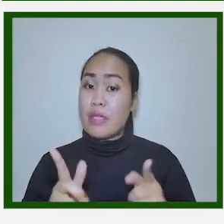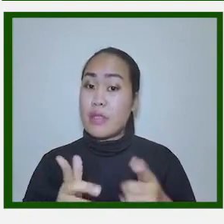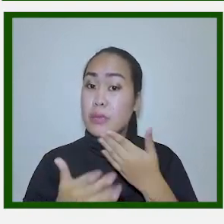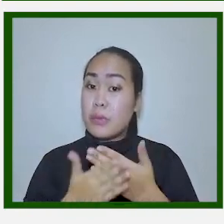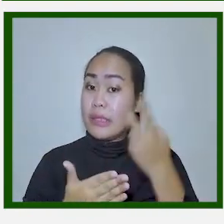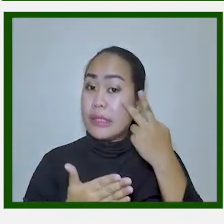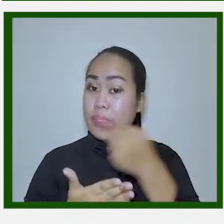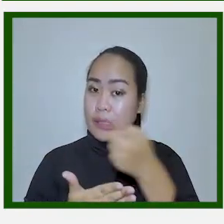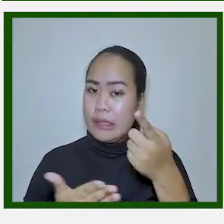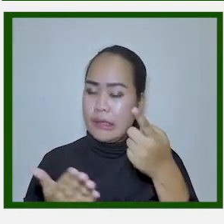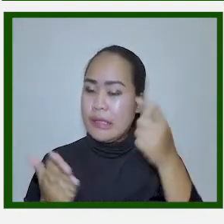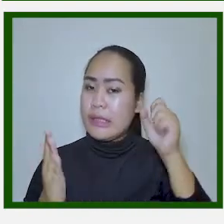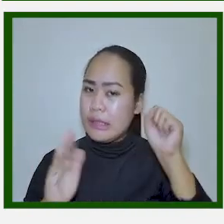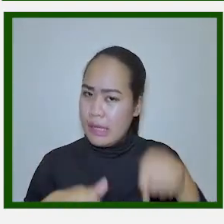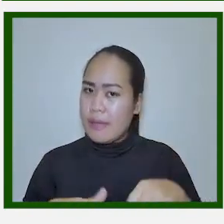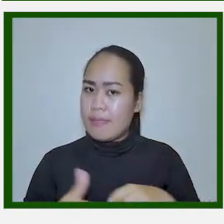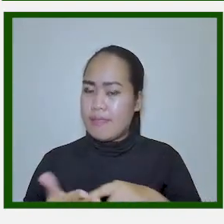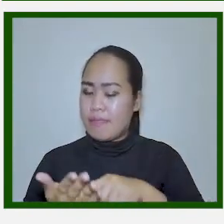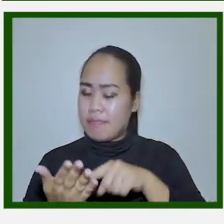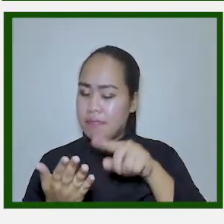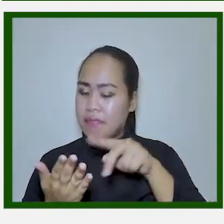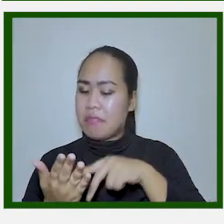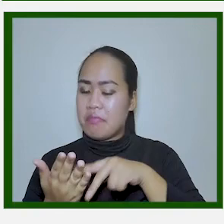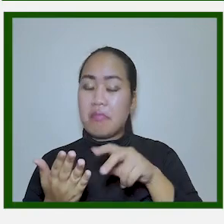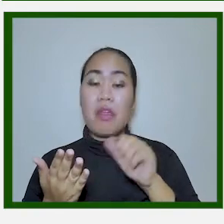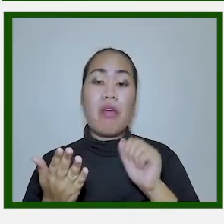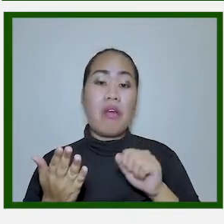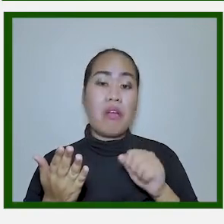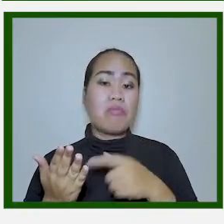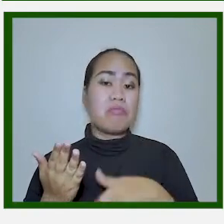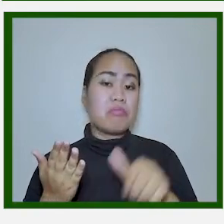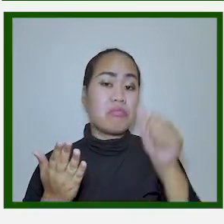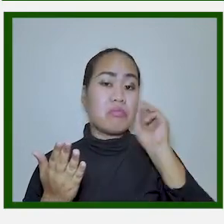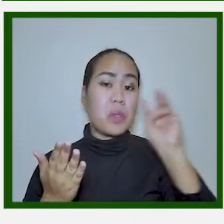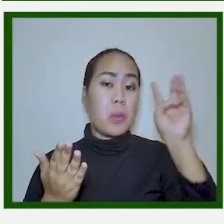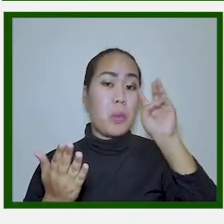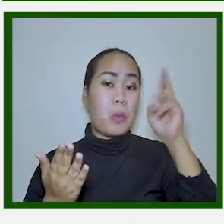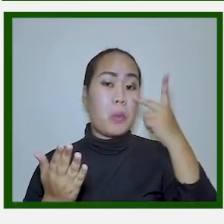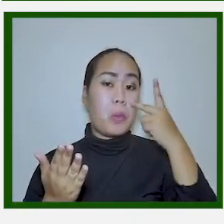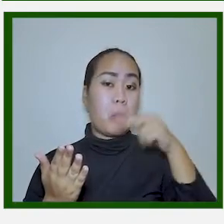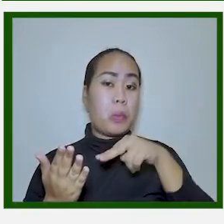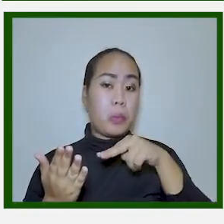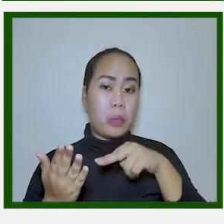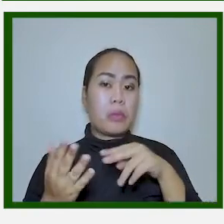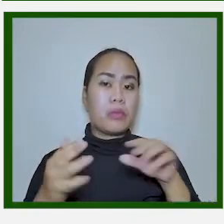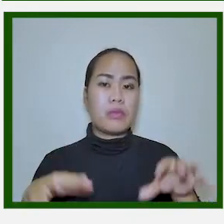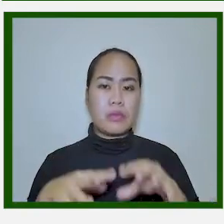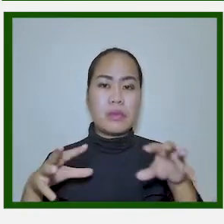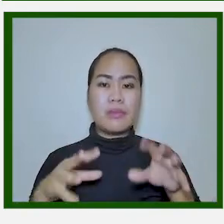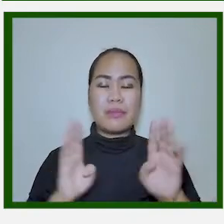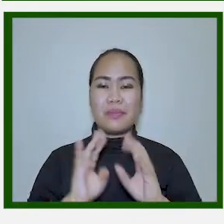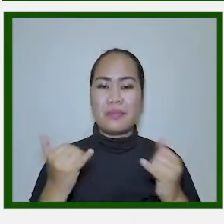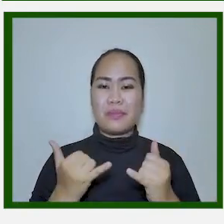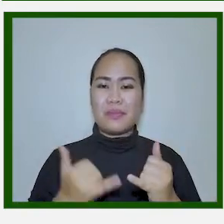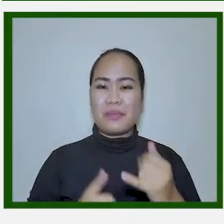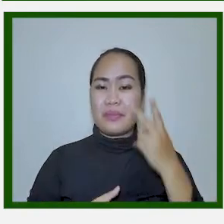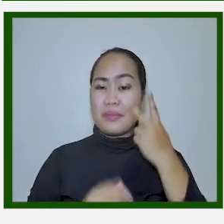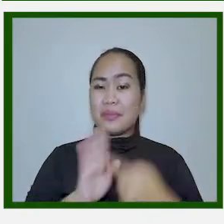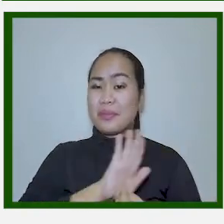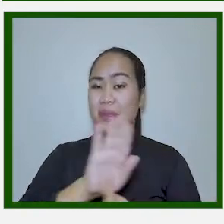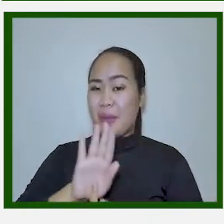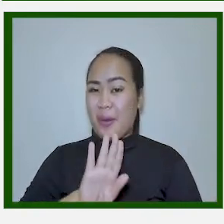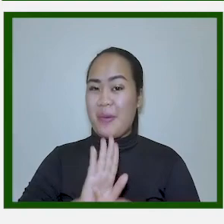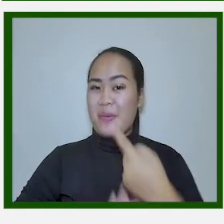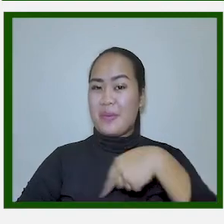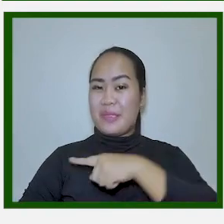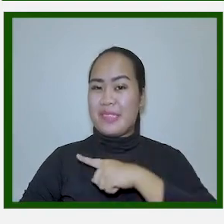ng ating barangay at nakikita nyo na nagtatrabaho ang barangay para po sa ating komunidad. So again, ang aking pagpapasalamat sa ating